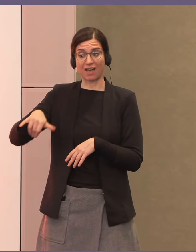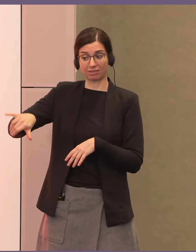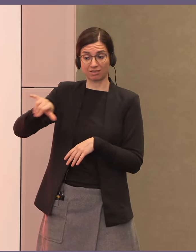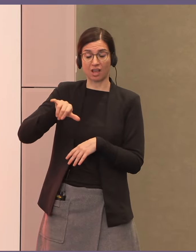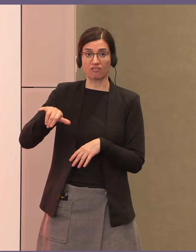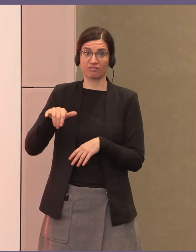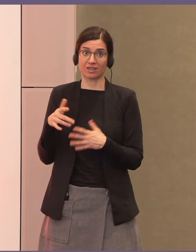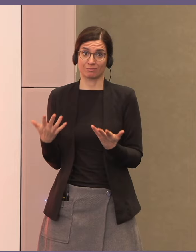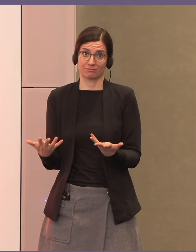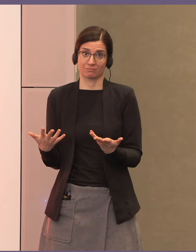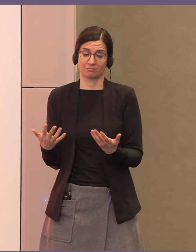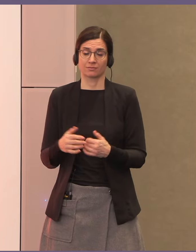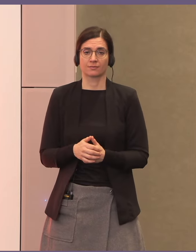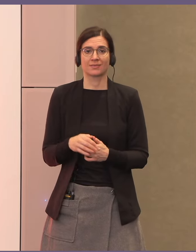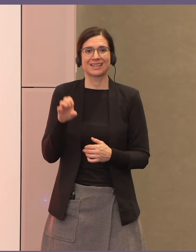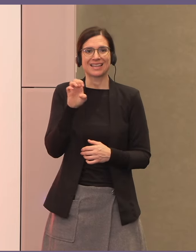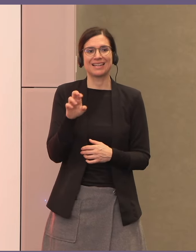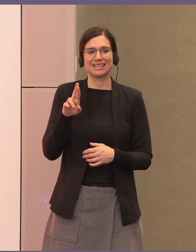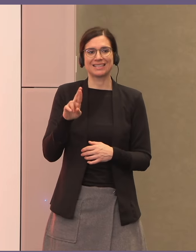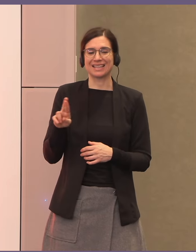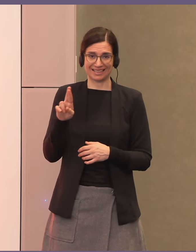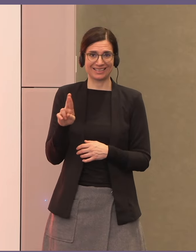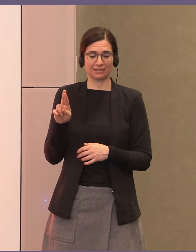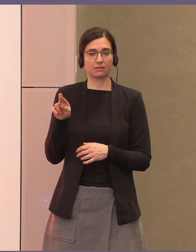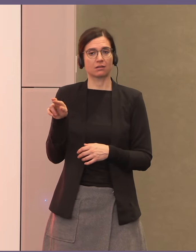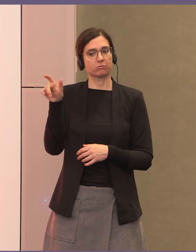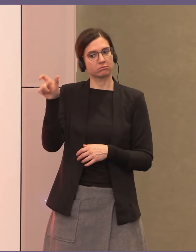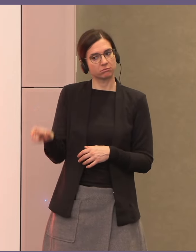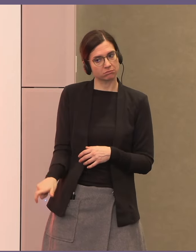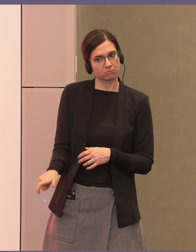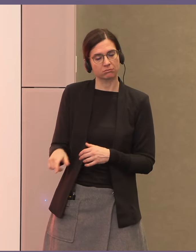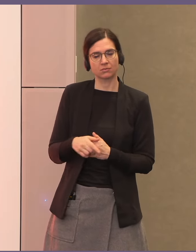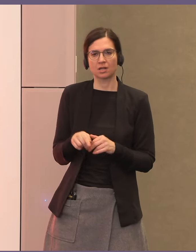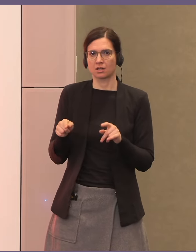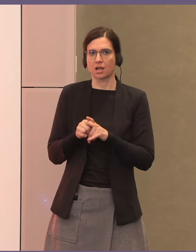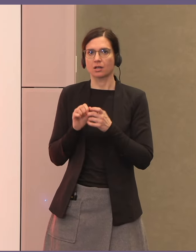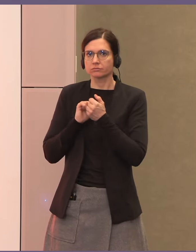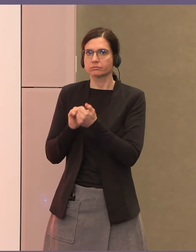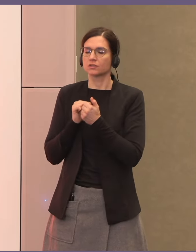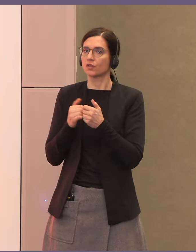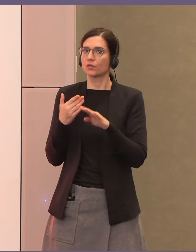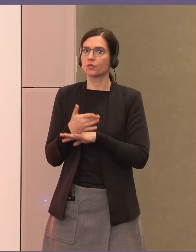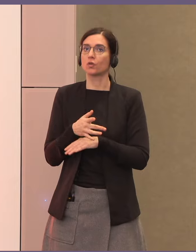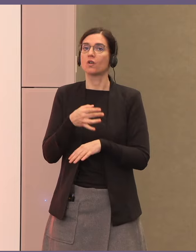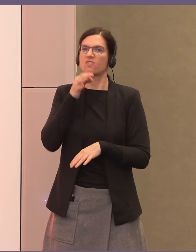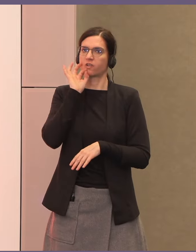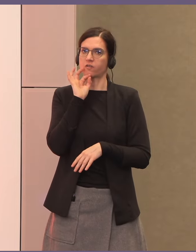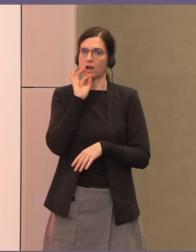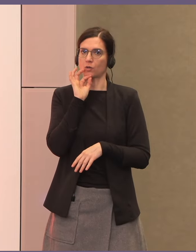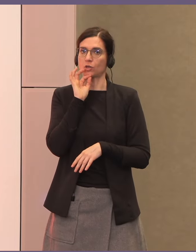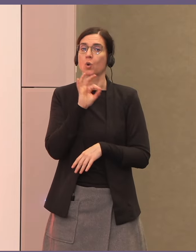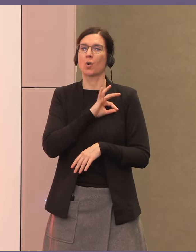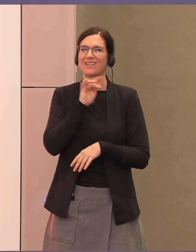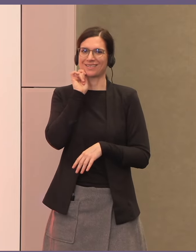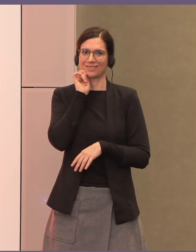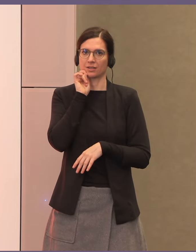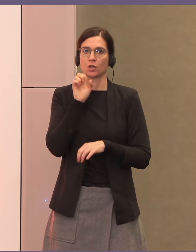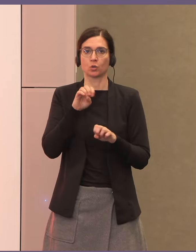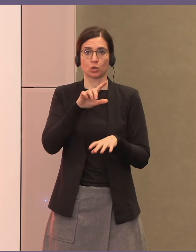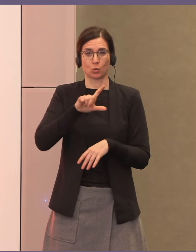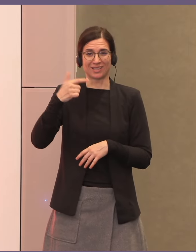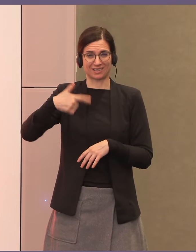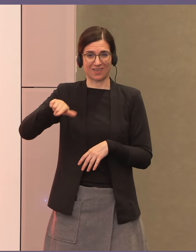naja, Elise Richter, und da geht es um sehr viel, setzte sich auch für ihre Kolleginnen ein. 1922 gründete Richter den